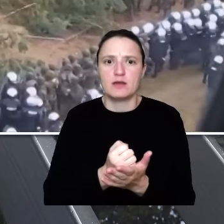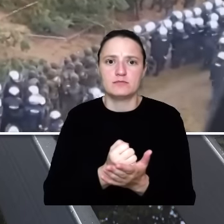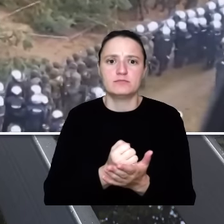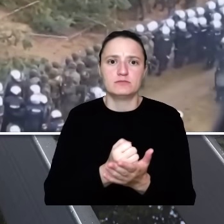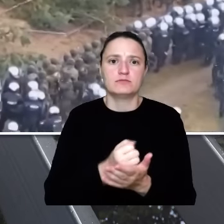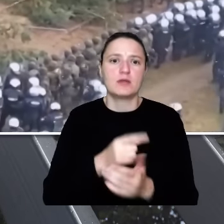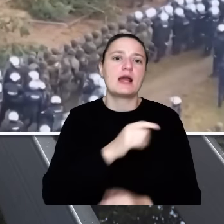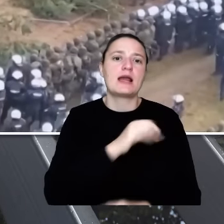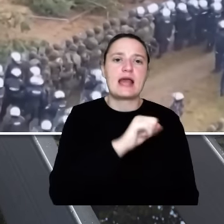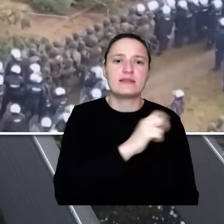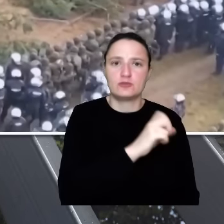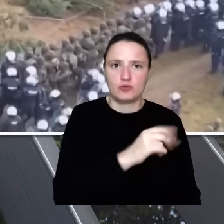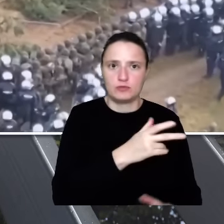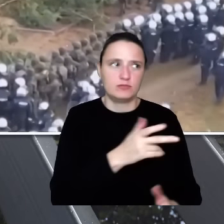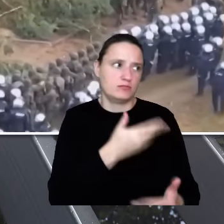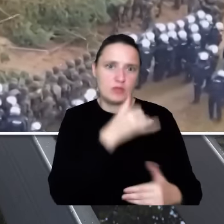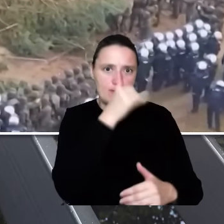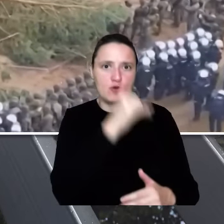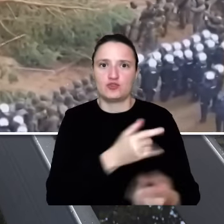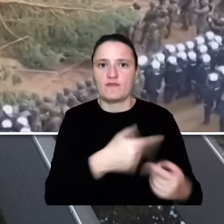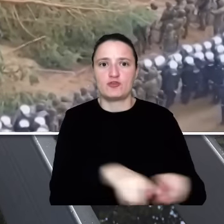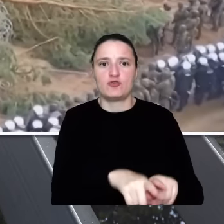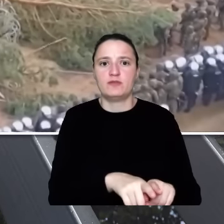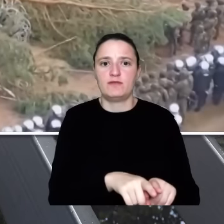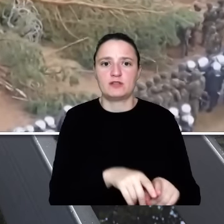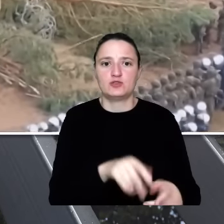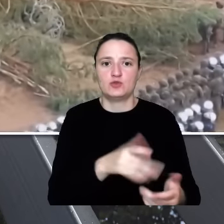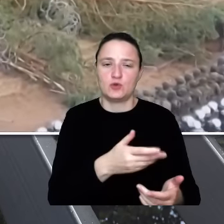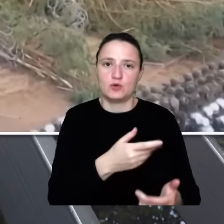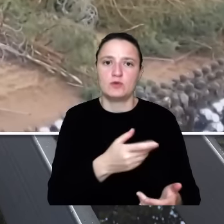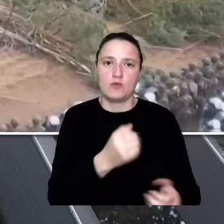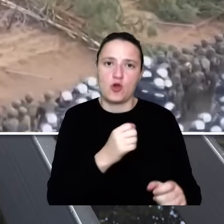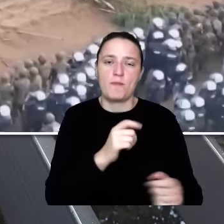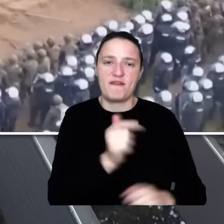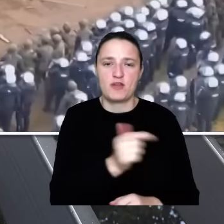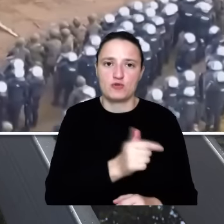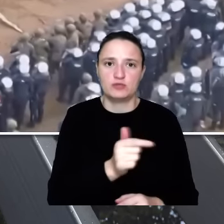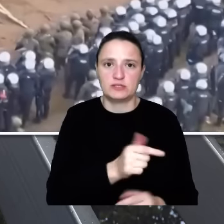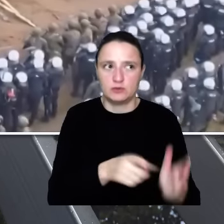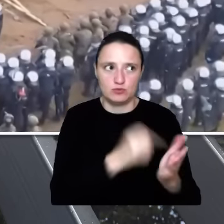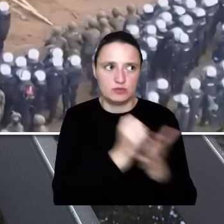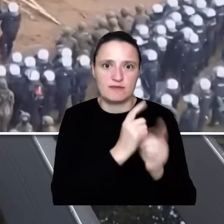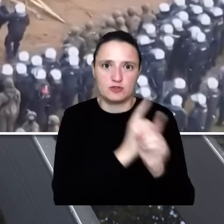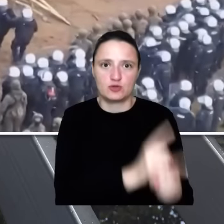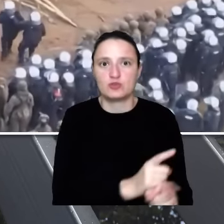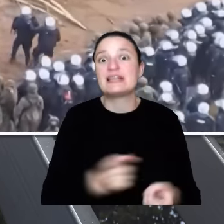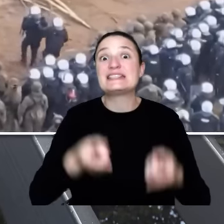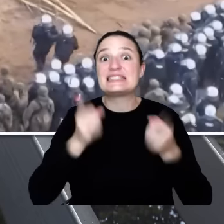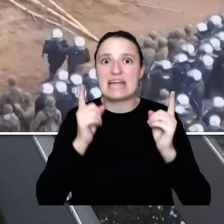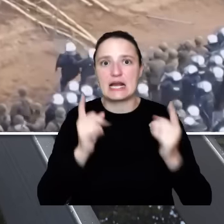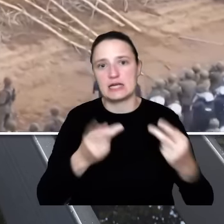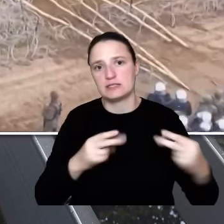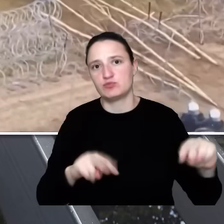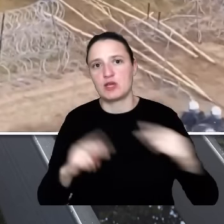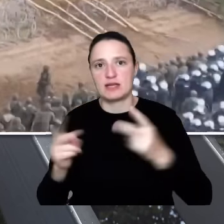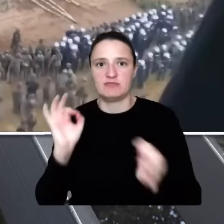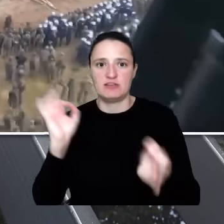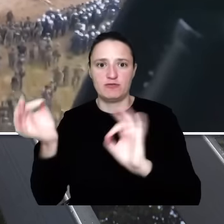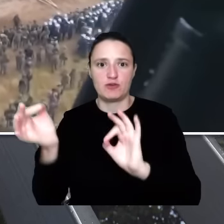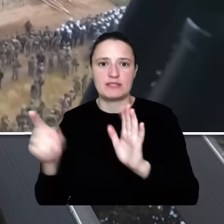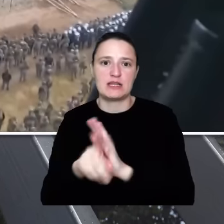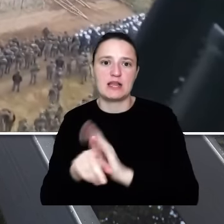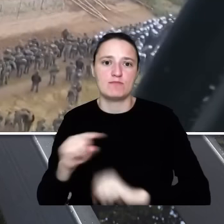Janeczka, możliwości wykonywania obowiązków służbowych w pełnym zakresie wskazanych ustawą. Wprowadził zakaz przekazywania informacji do